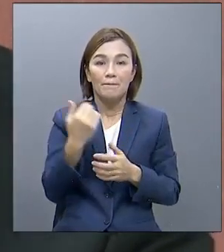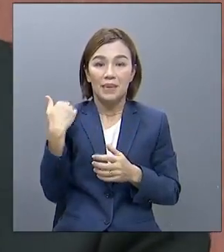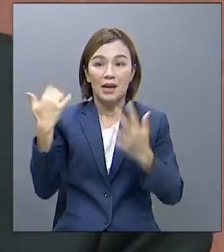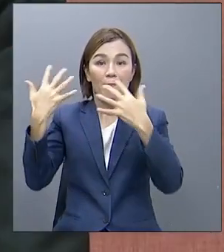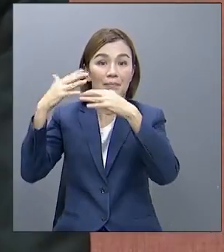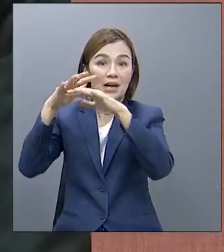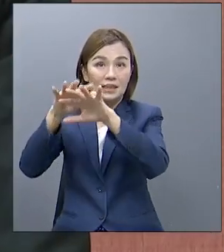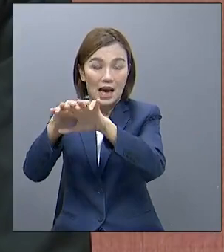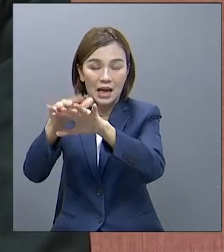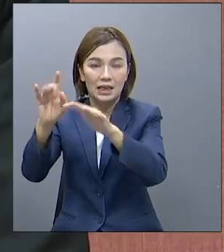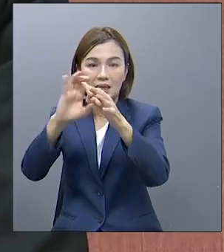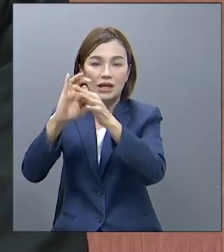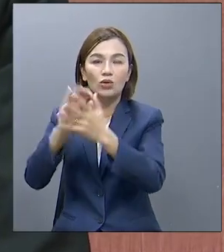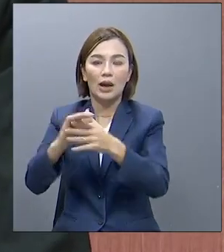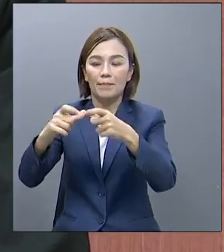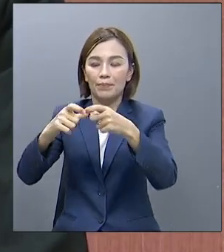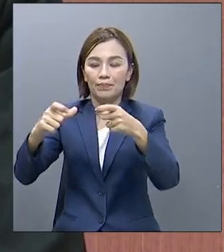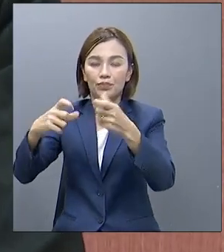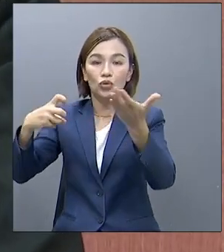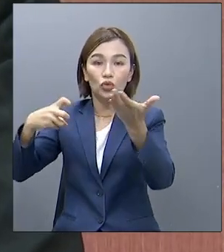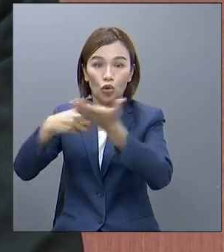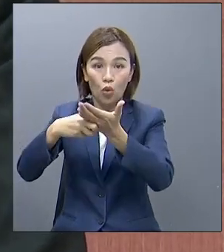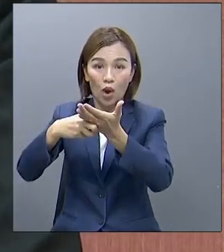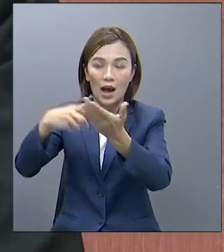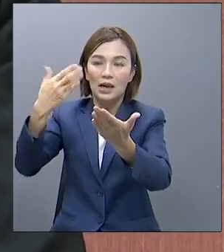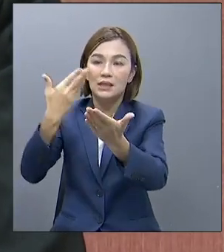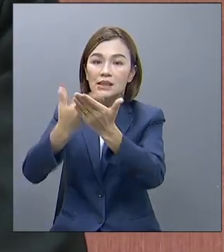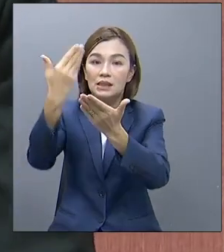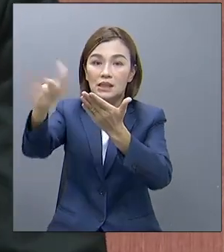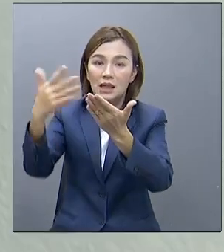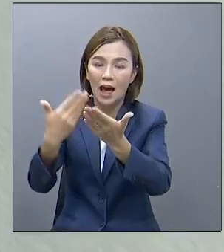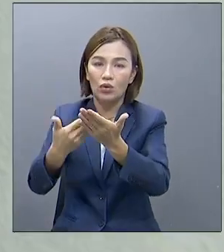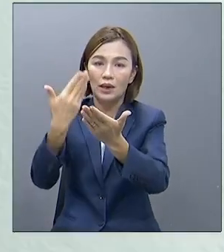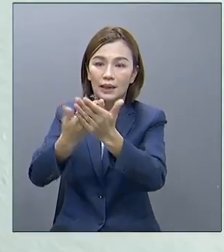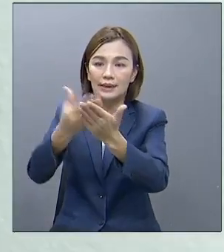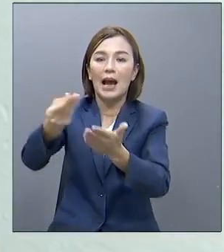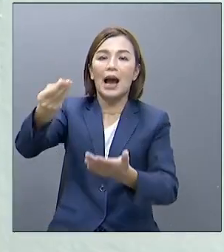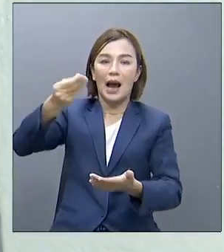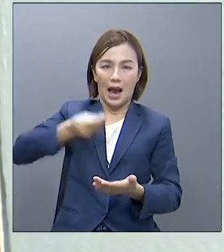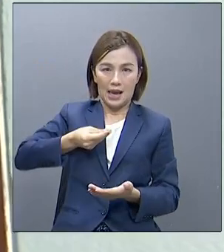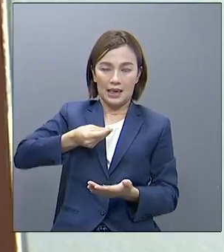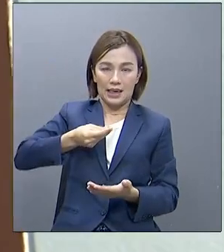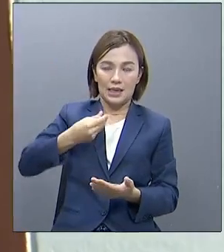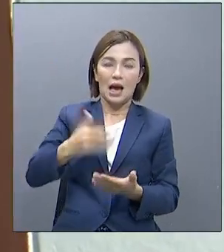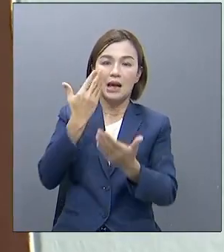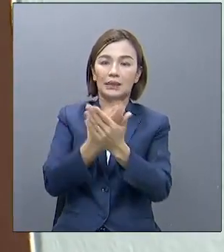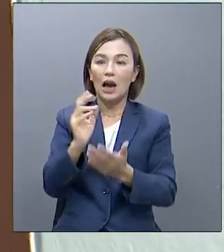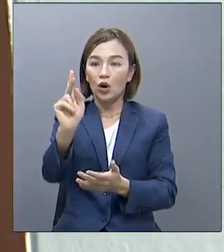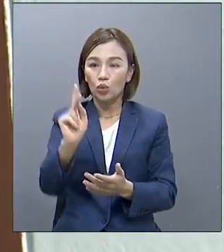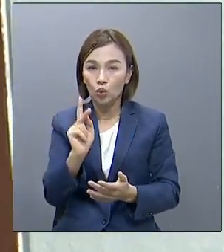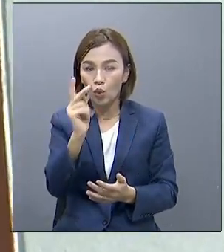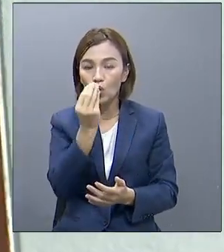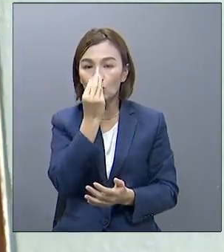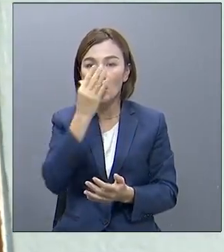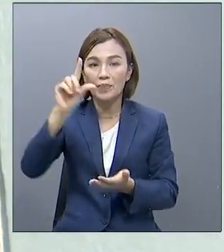แรงงานที่ซื้อตั๋วเครื่องบินไว้แล้วแล้วก็เตรียมมาตรการช่วยเหลือเยียวยาอาจจะเป็นเรื่องของเงินกู้ดอกเบี้ยต่ำนะ